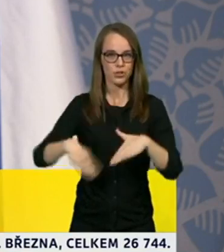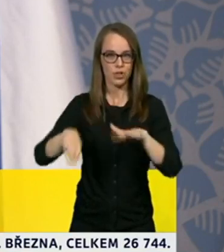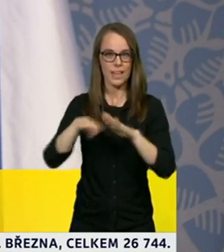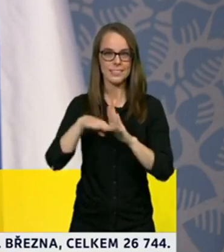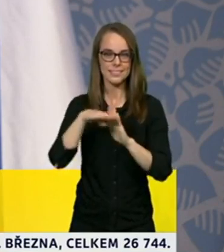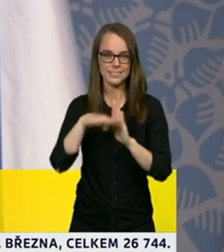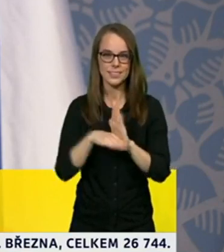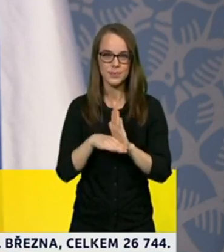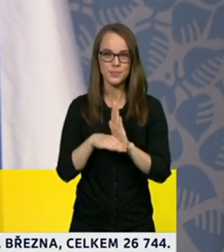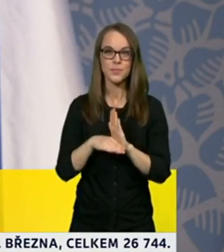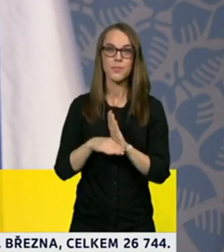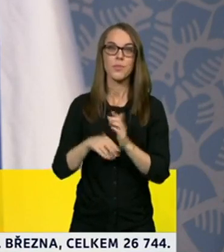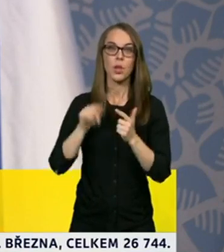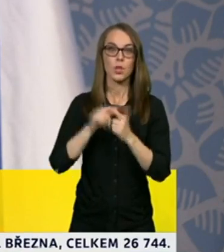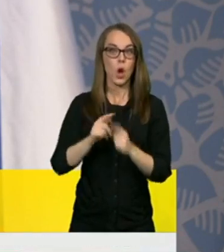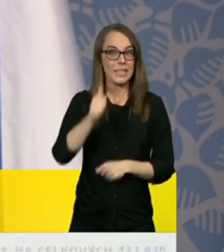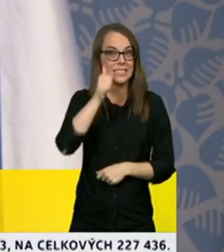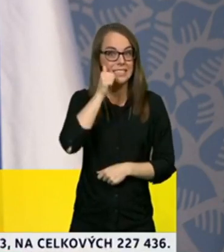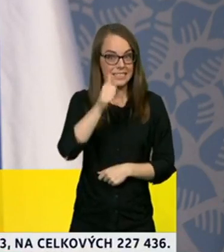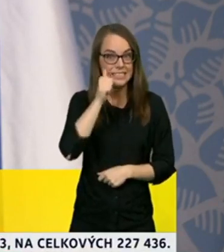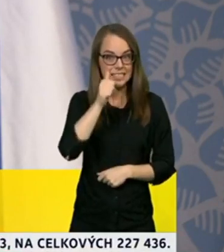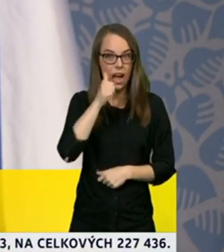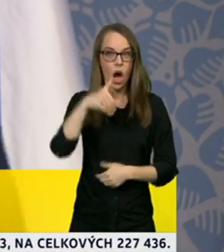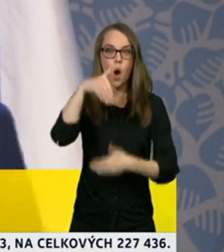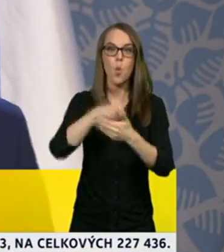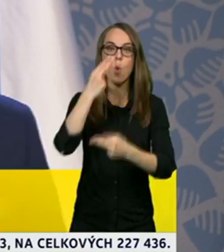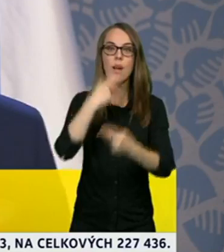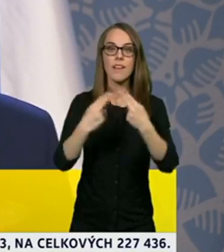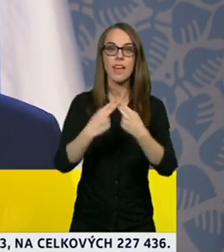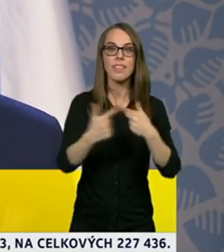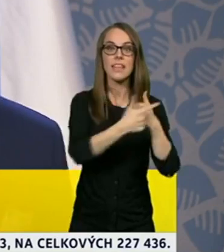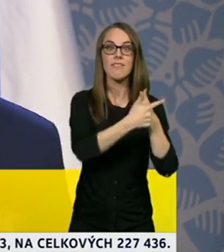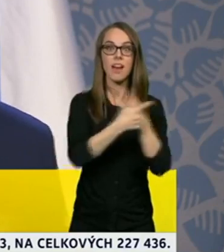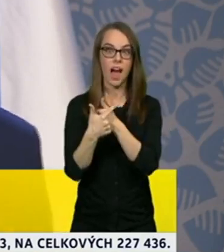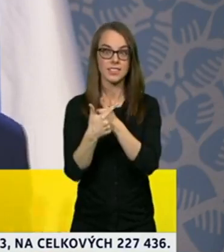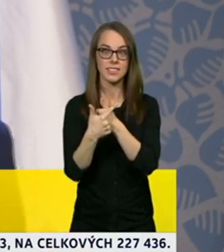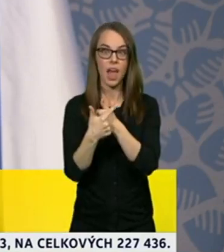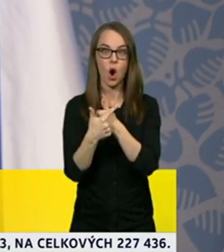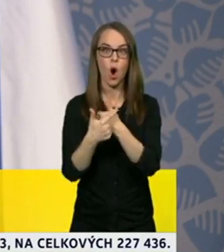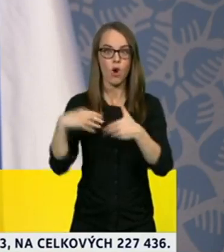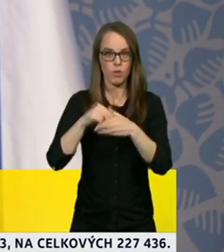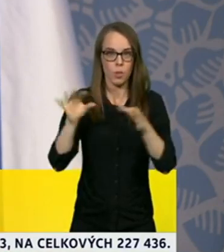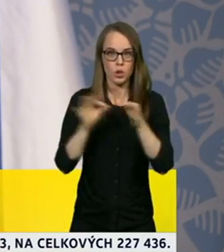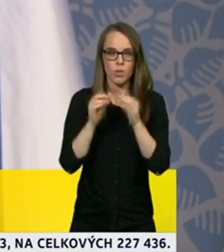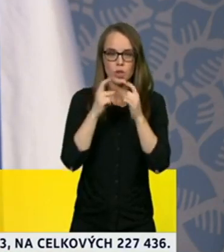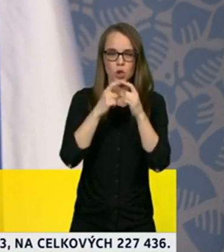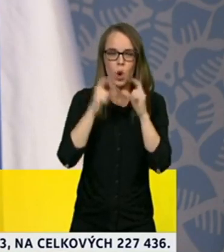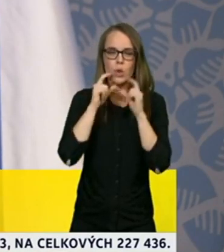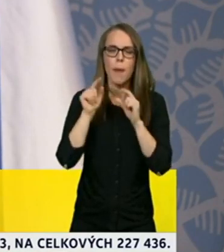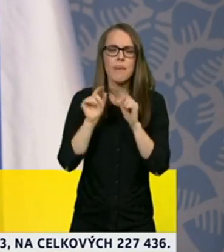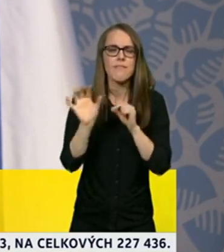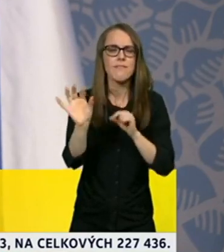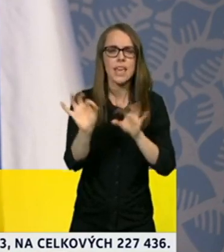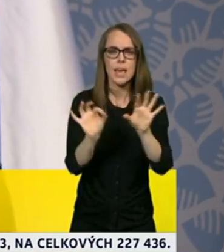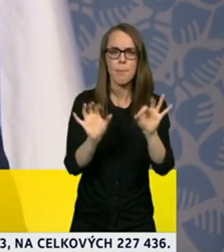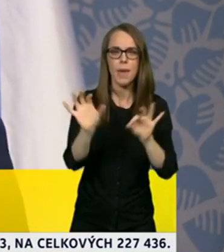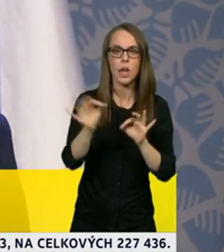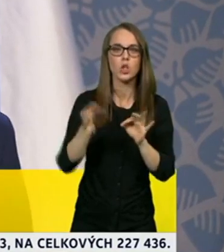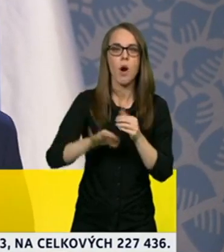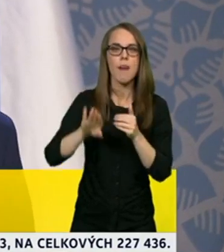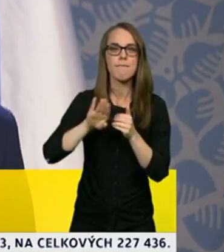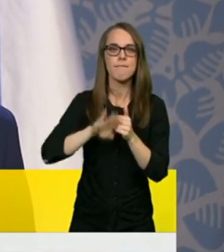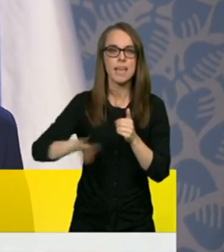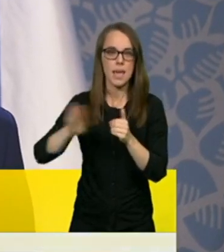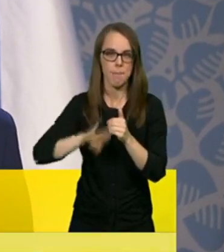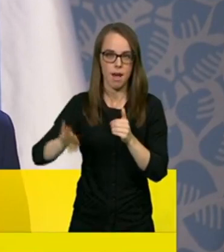od zítřka, od 12. května. A jsou to výjimky, jsou to další výjimky, které zkrátka vyšly z praxe, týkající